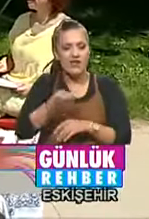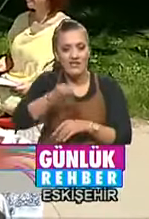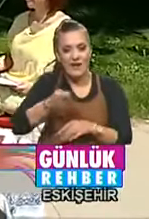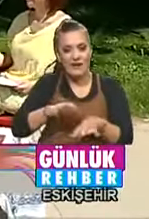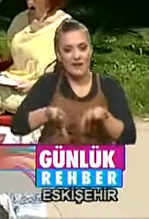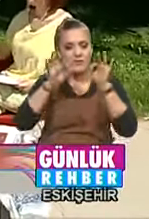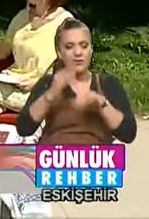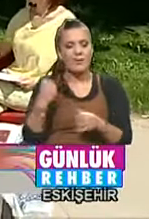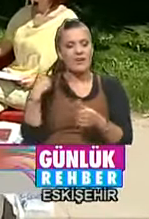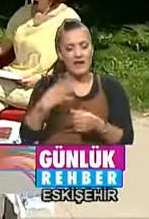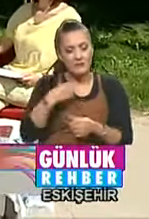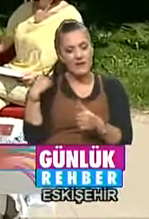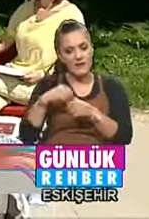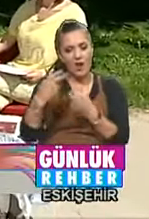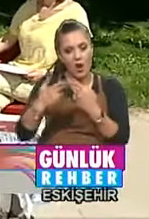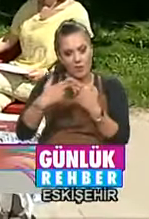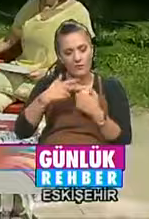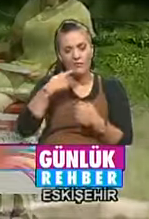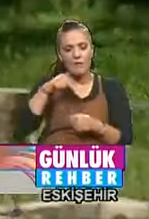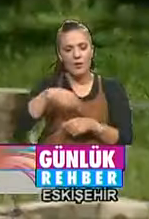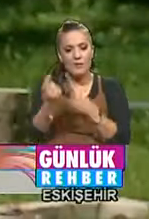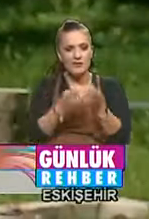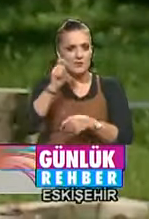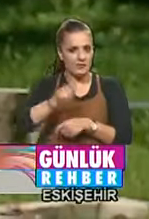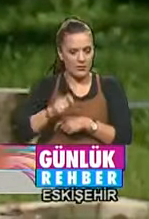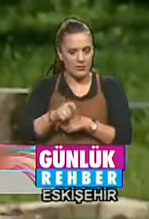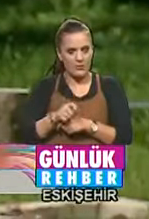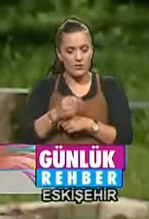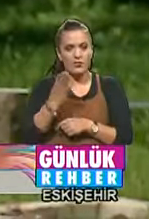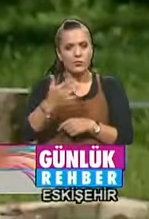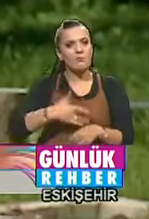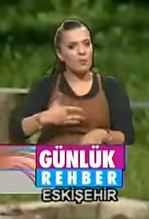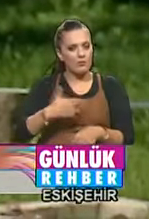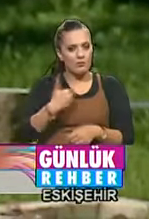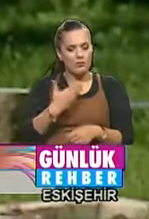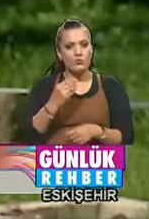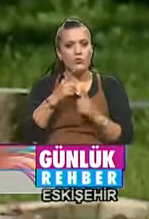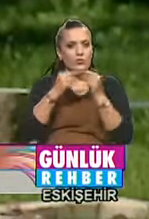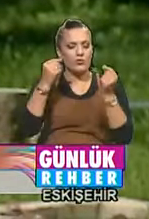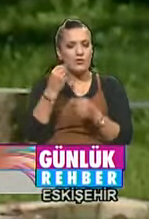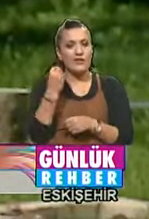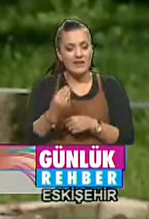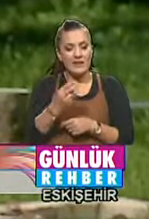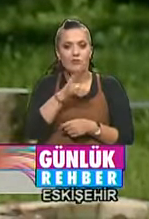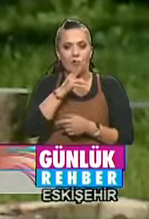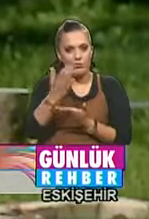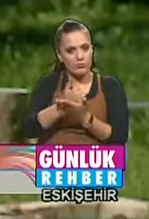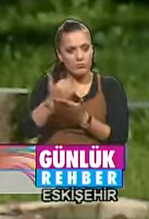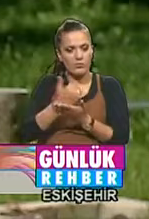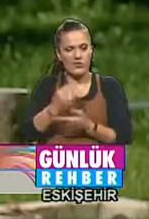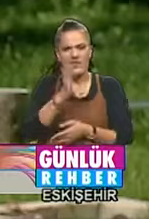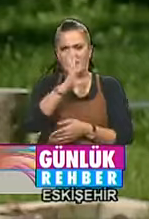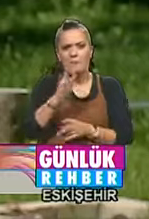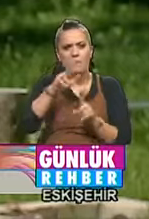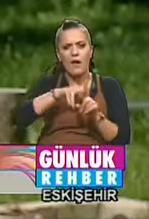yeniden üretelim diye böyle bir şeye teşebbüs ettik. Çok memnunuz, çok mutluyuz. İyi sonuçlar aldık.